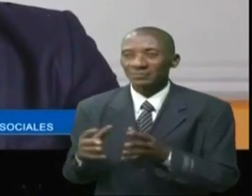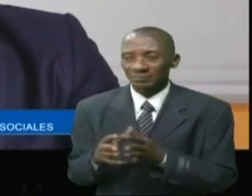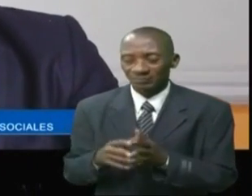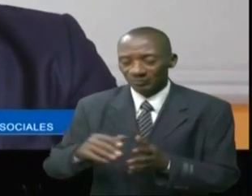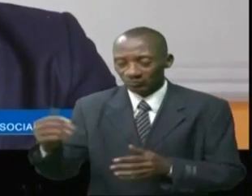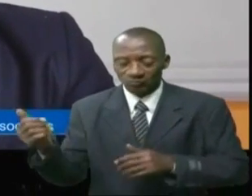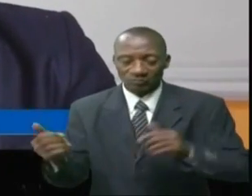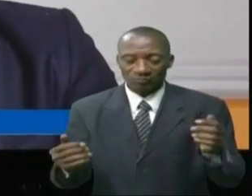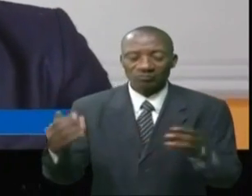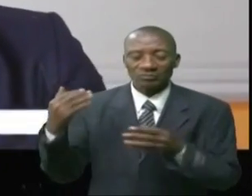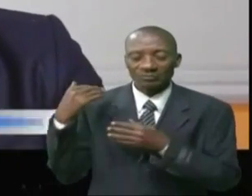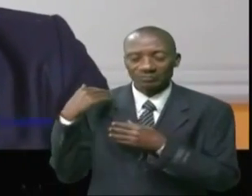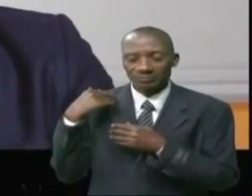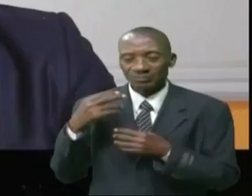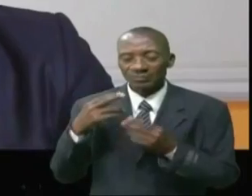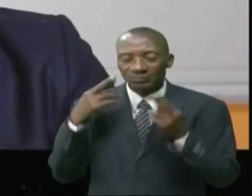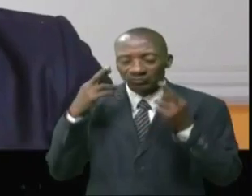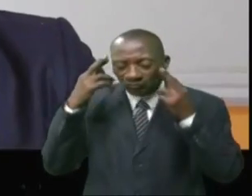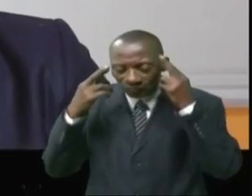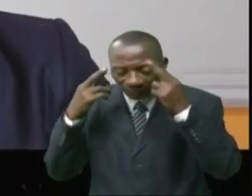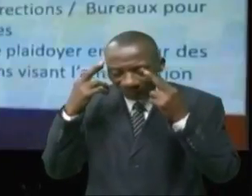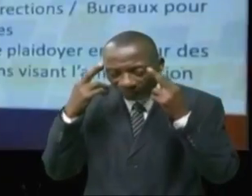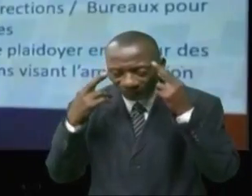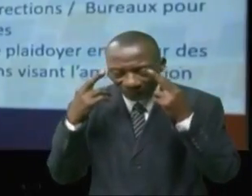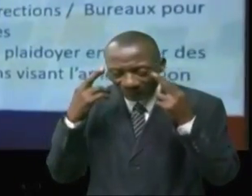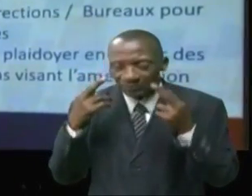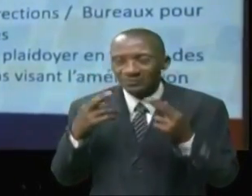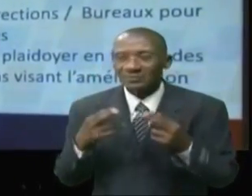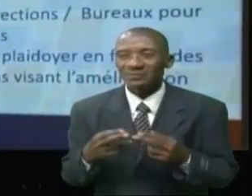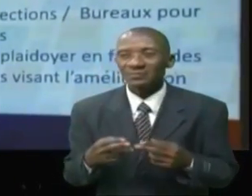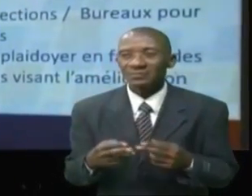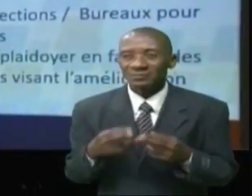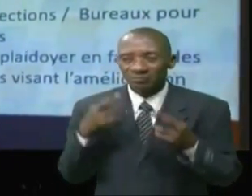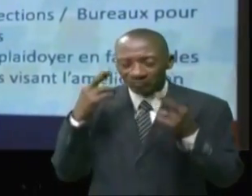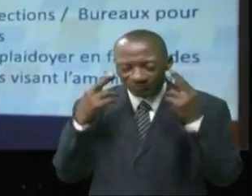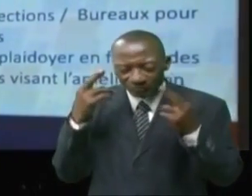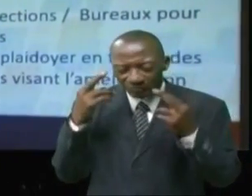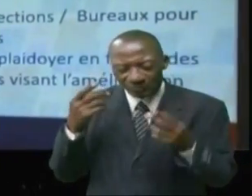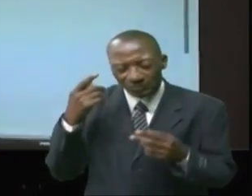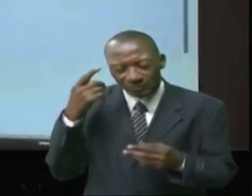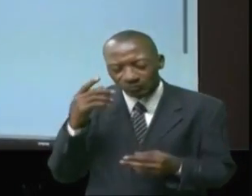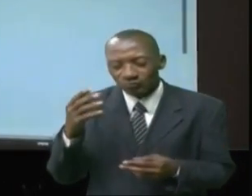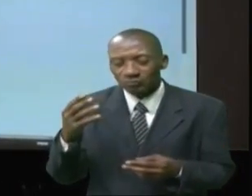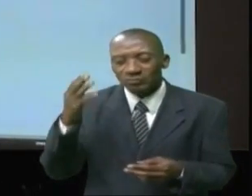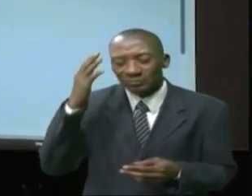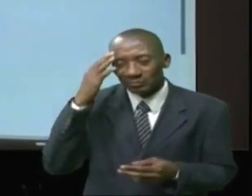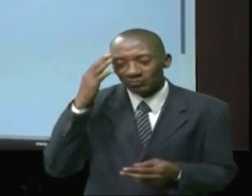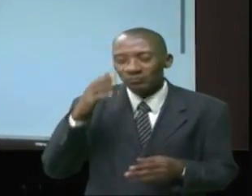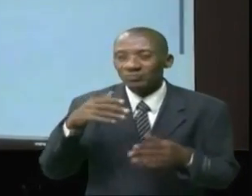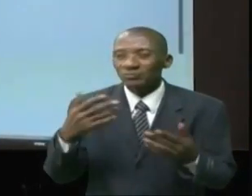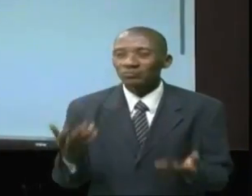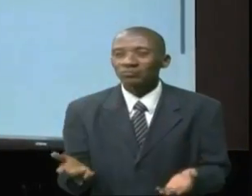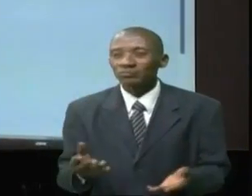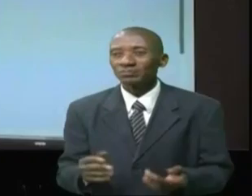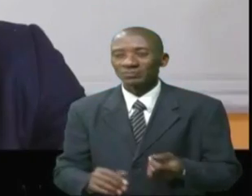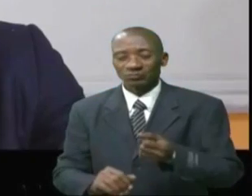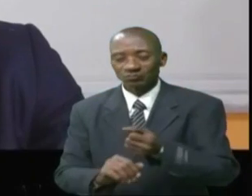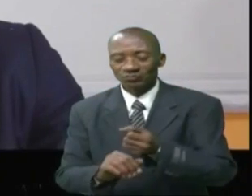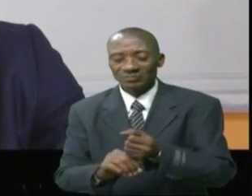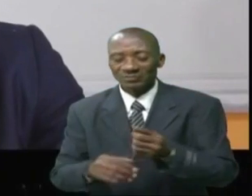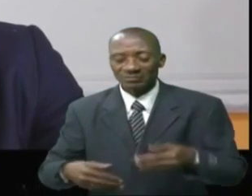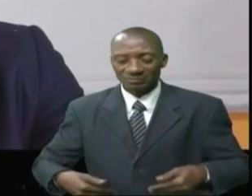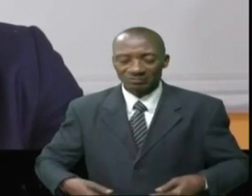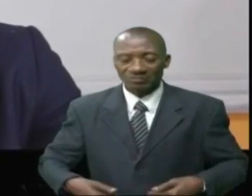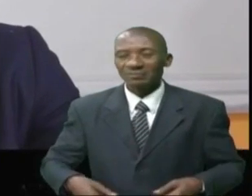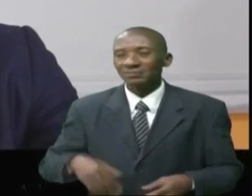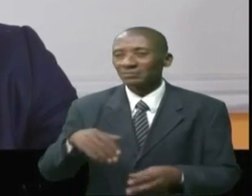gestion et de partage d'informations sur les enfants en situation difficile. Nous sommes ravis parce que les